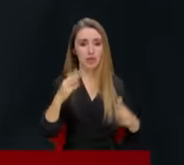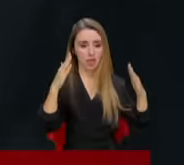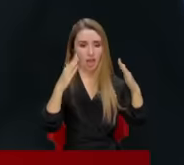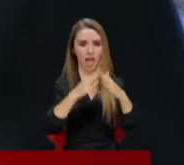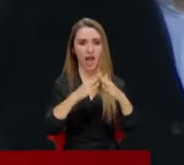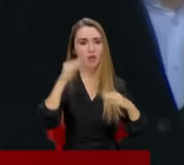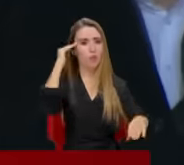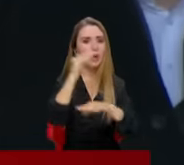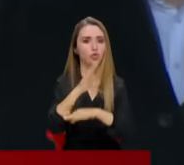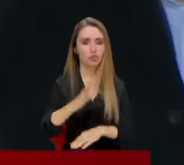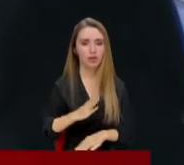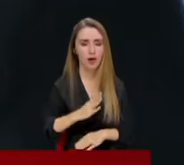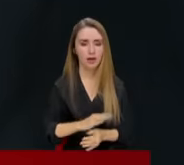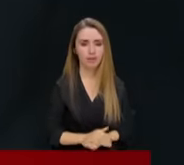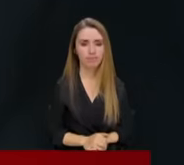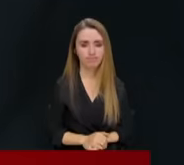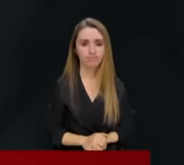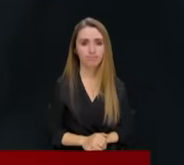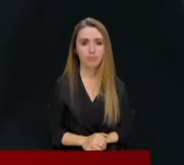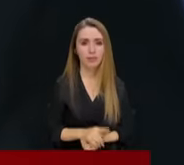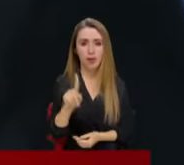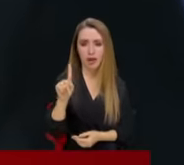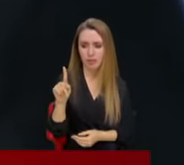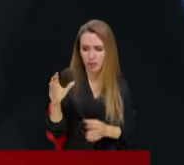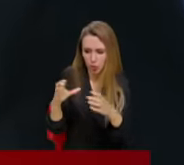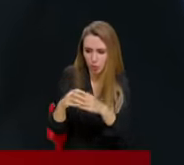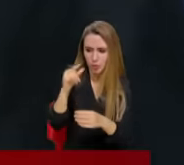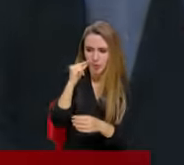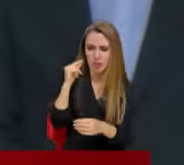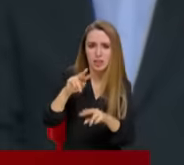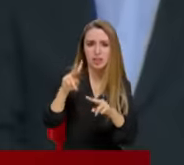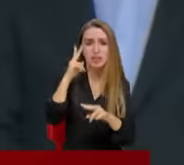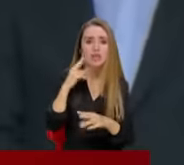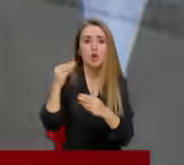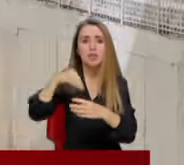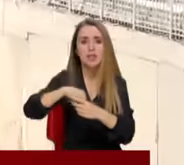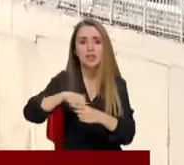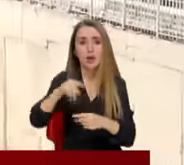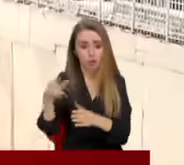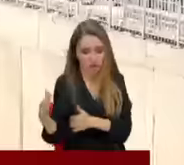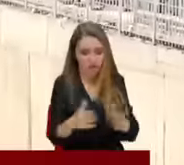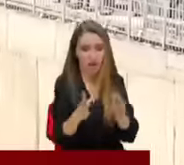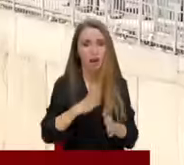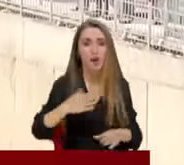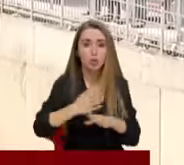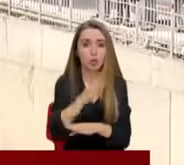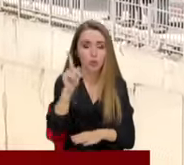mağduru yarattılar. Sırf bir avuç insan zengin olsun diye. Buradan bir dere geçiyor, doğru